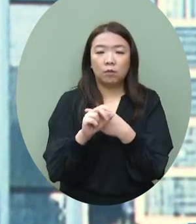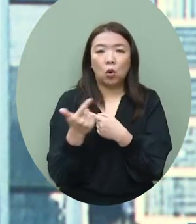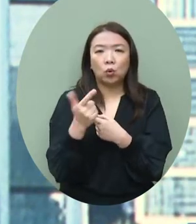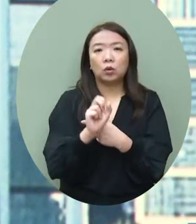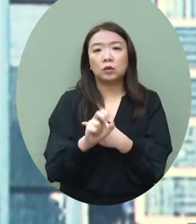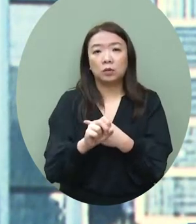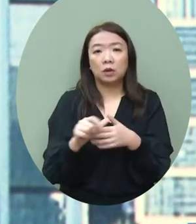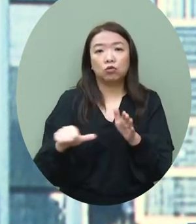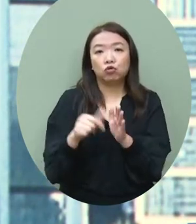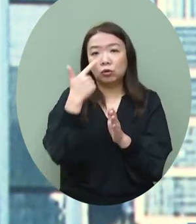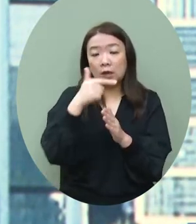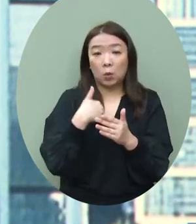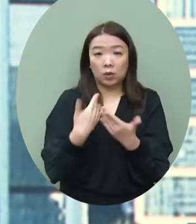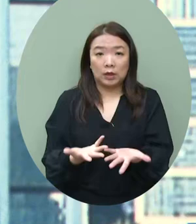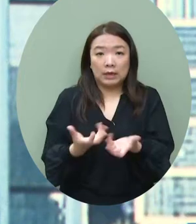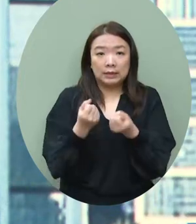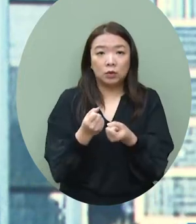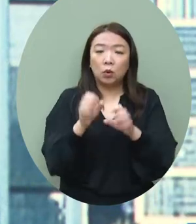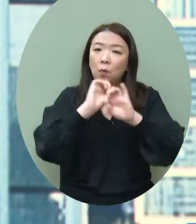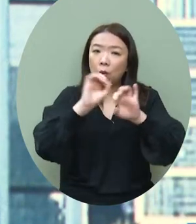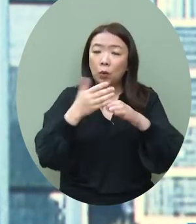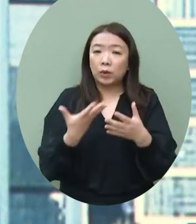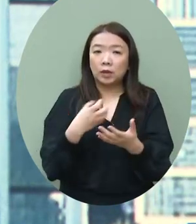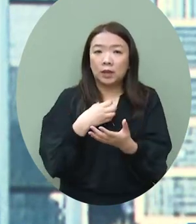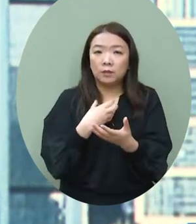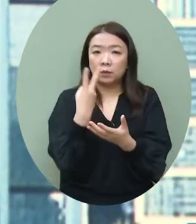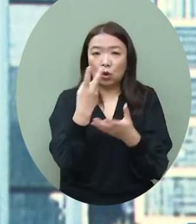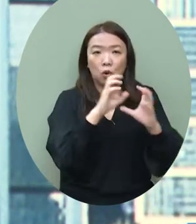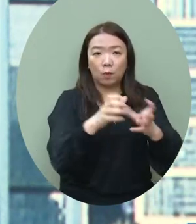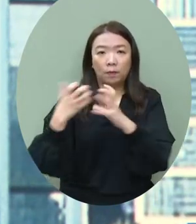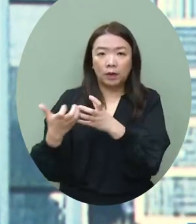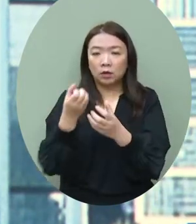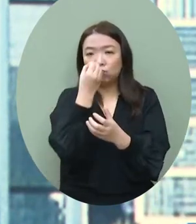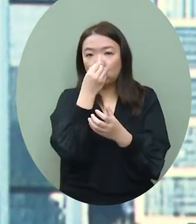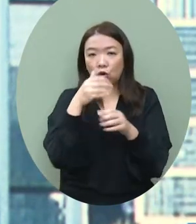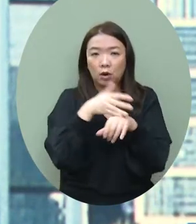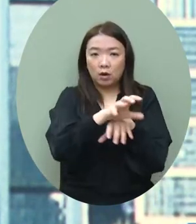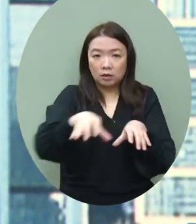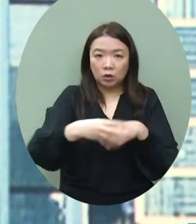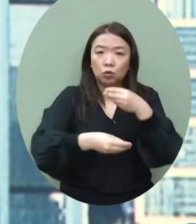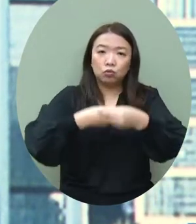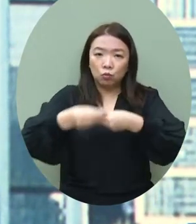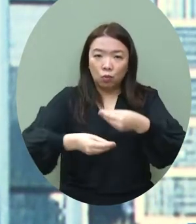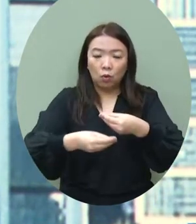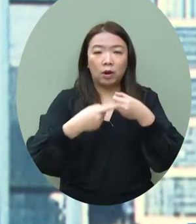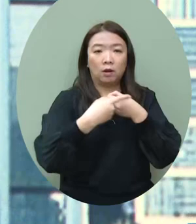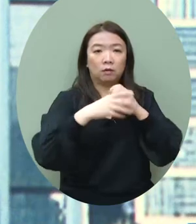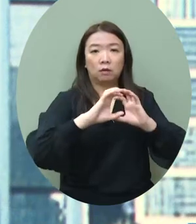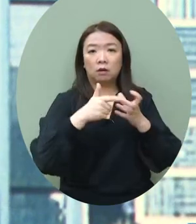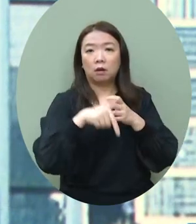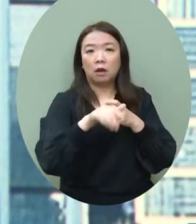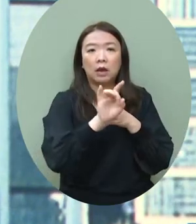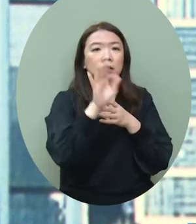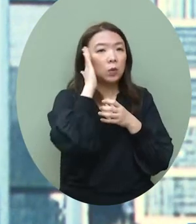朝我都收到回報咧，我哋而家擔心2個群組嘅喺香港嘅社區嘅傳播。第一個咧就係呢個酒